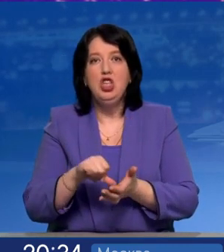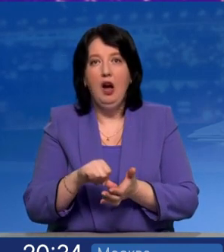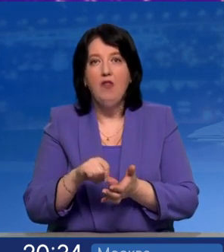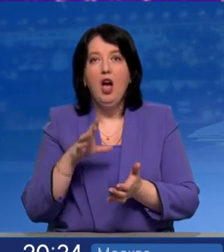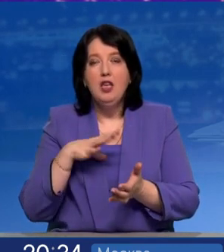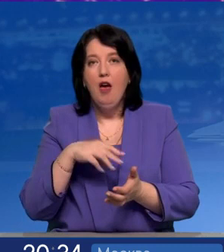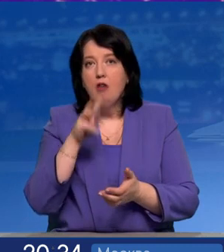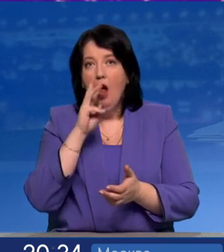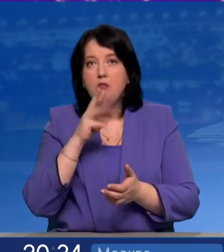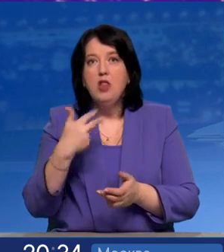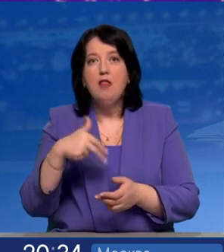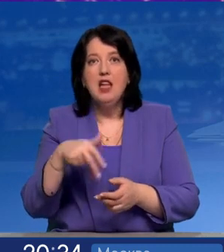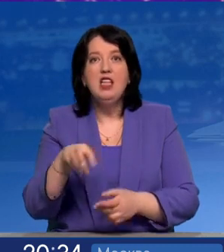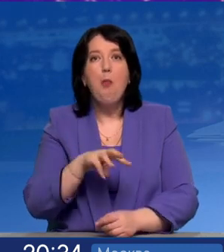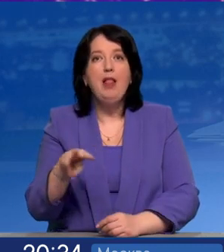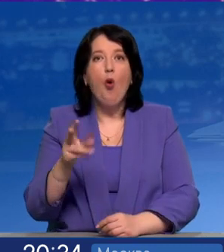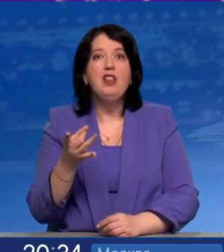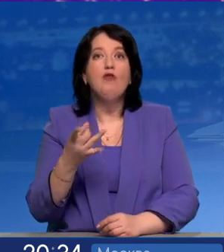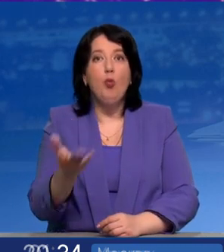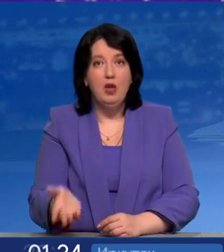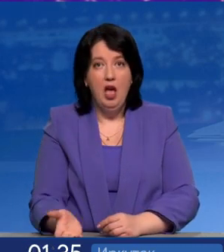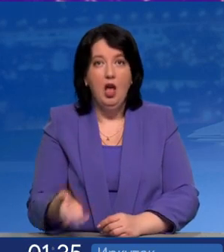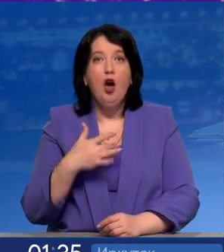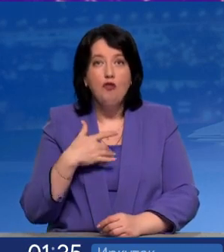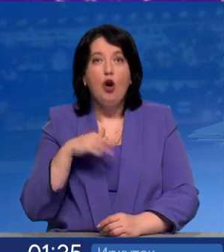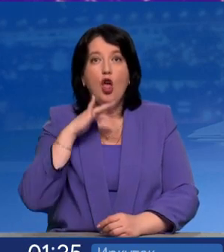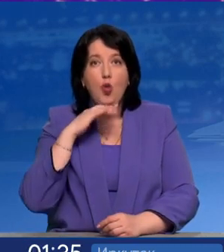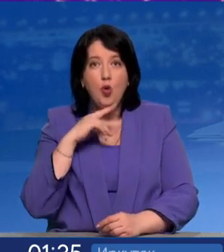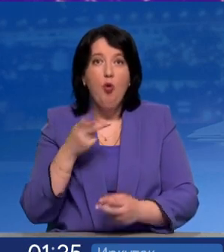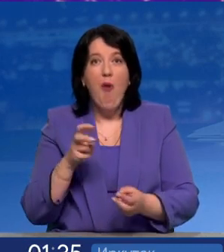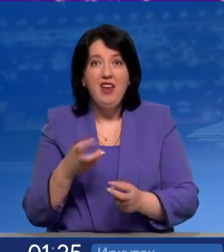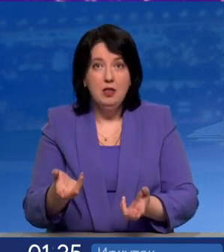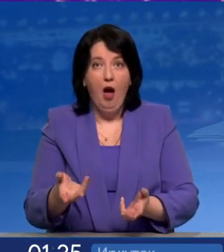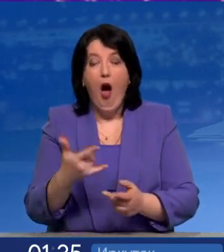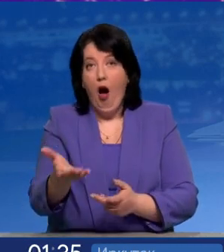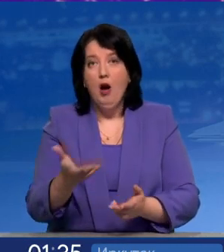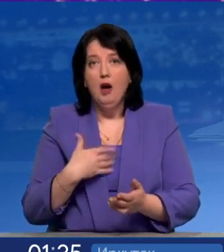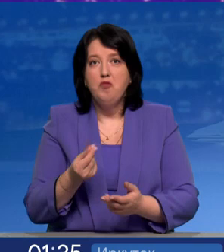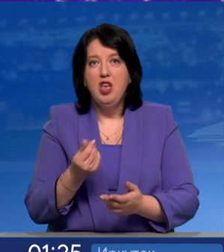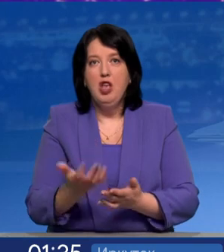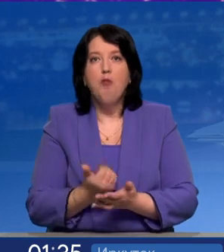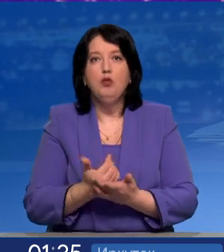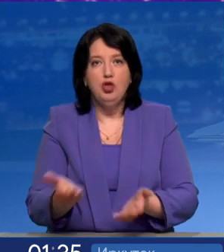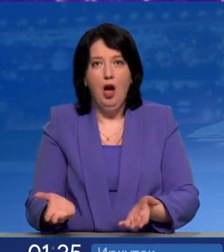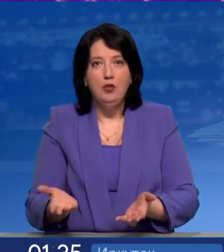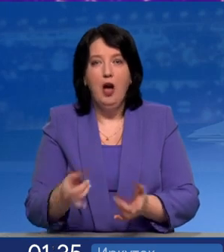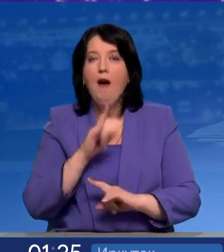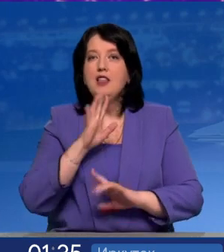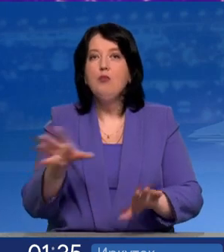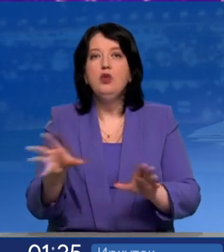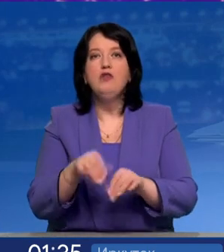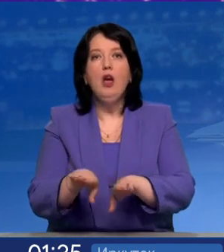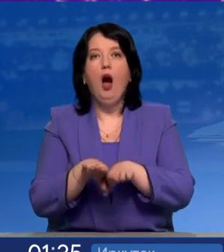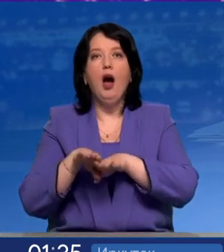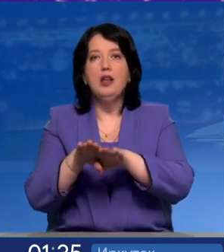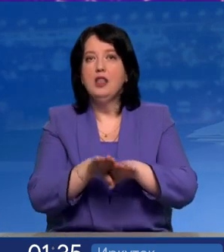миллионов рублей. Ну, вот дурью маются, а деньги получают. Ну, конечно, нет. Не будем мазать всех одной краской. Не все